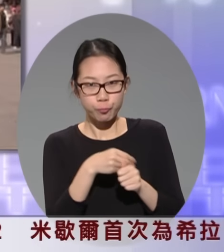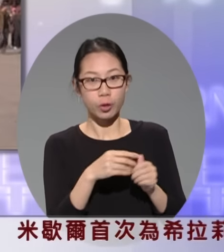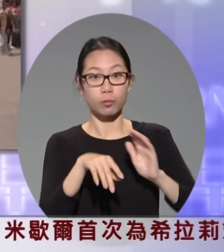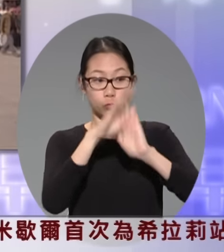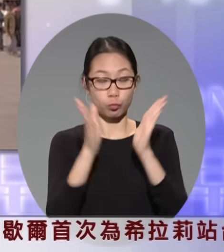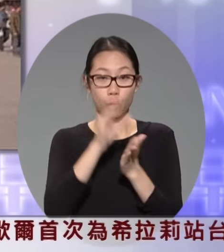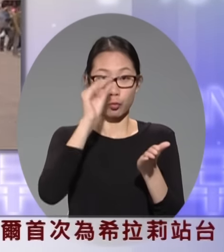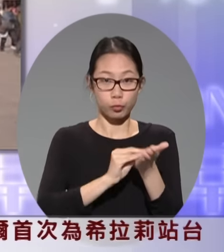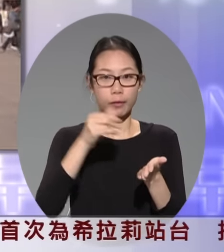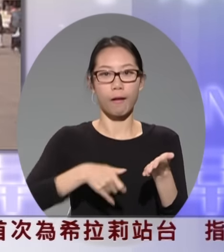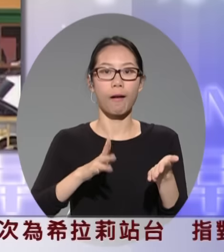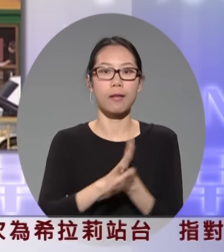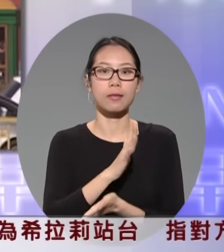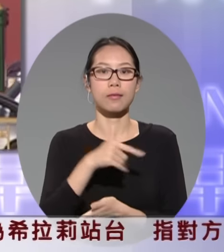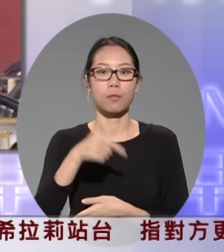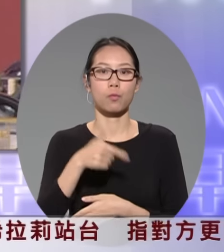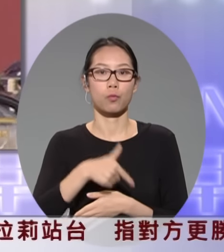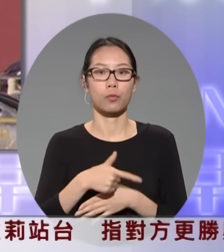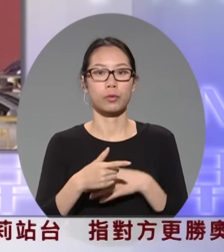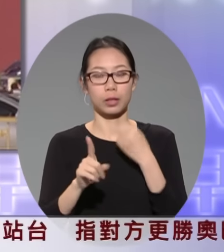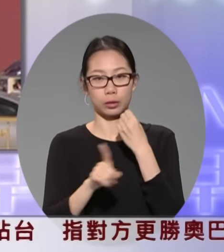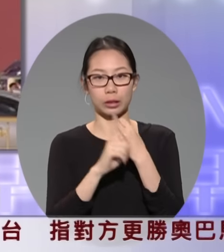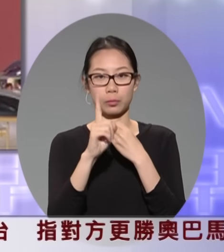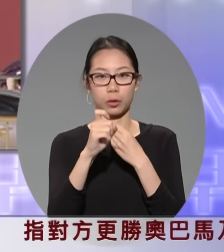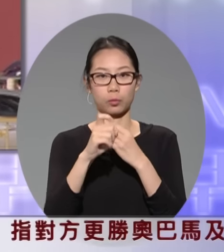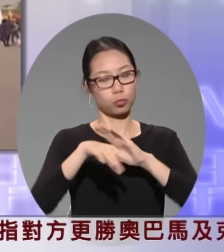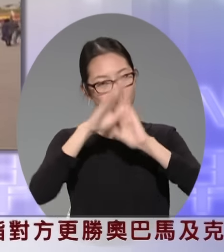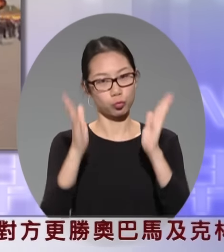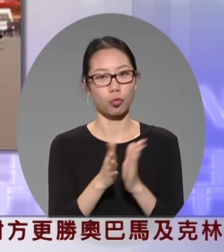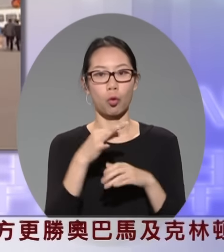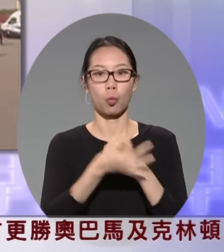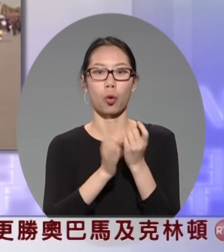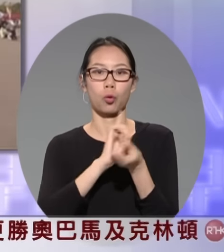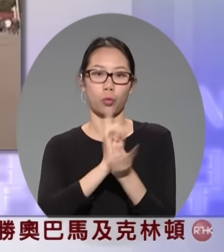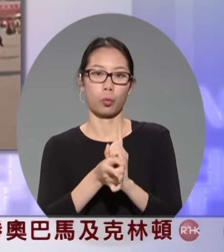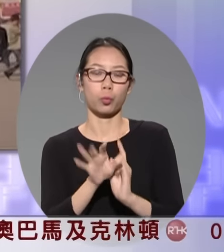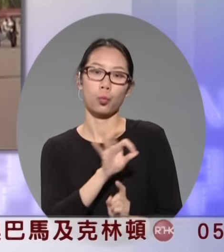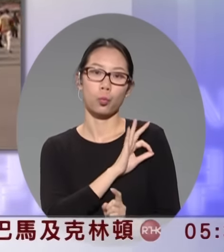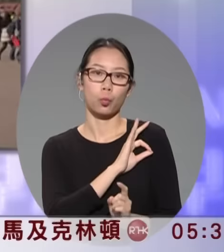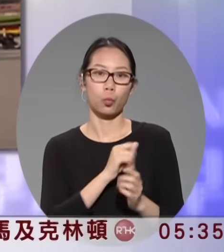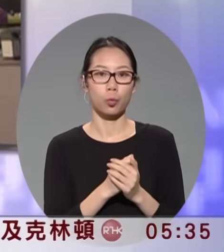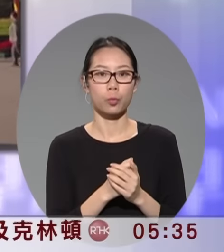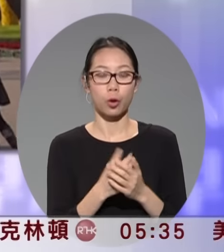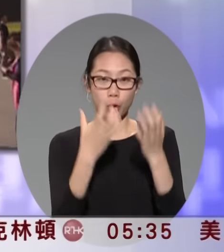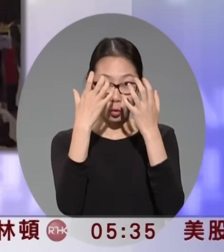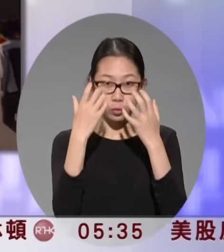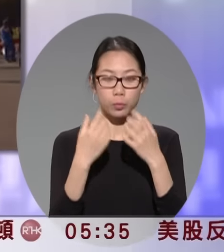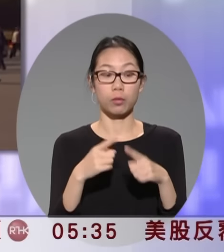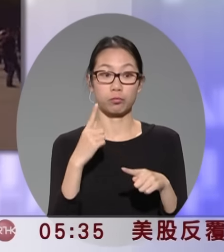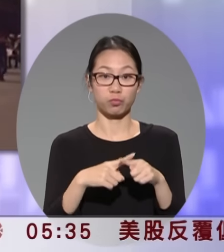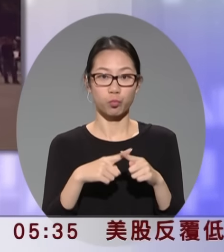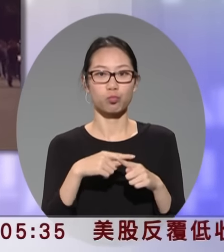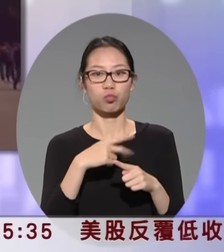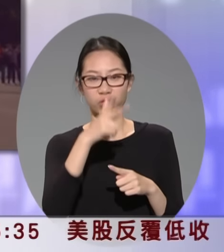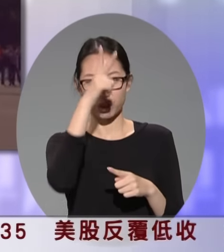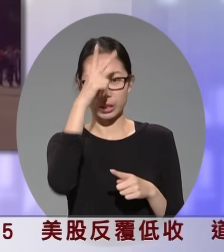半年舉行中共第十九次全國代表大會，強調維護黨中央權威，中